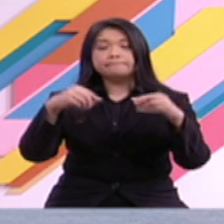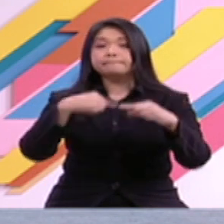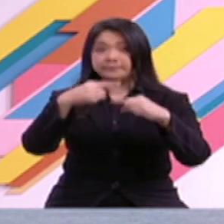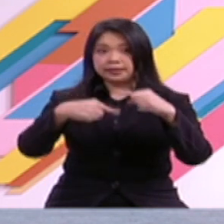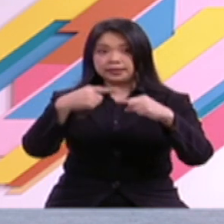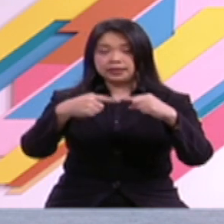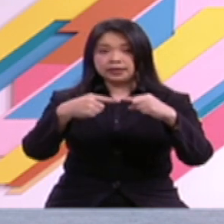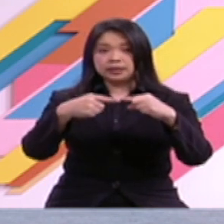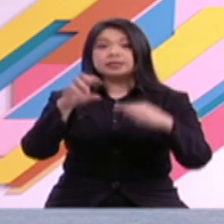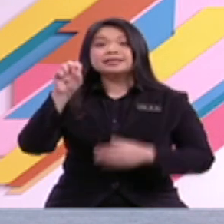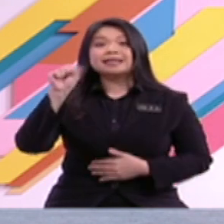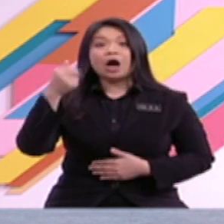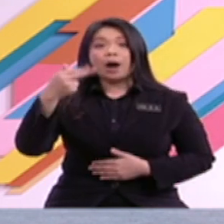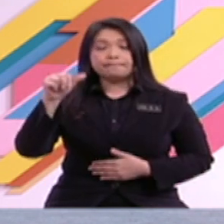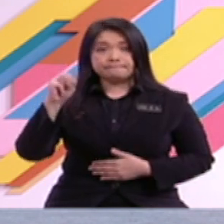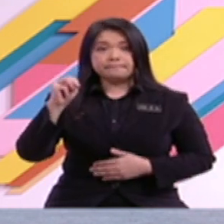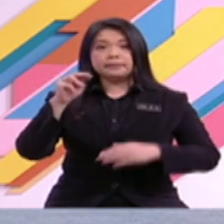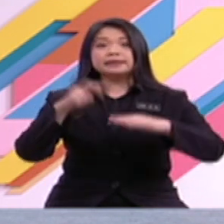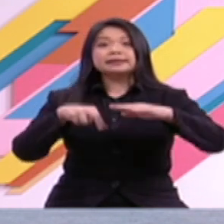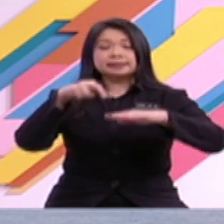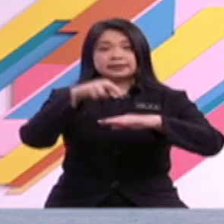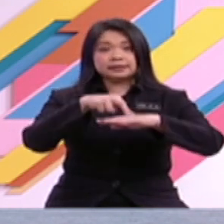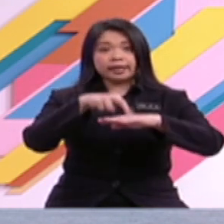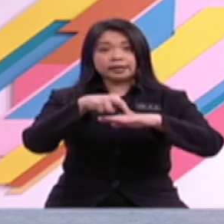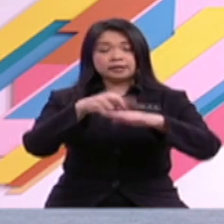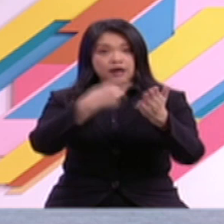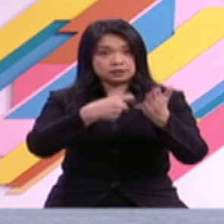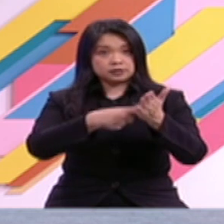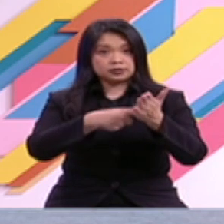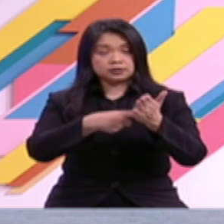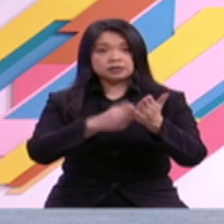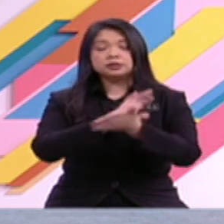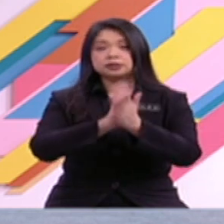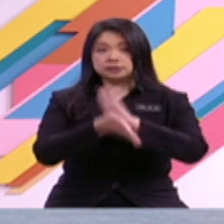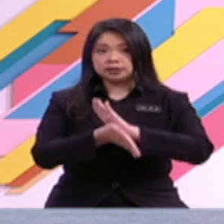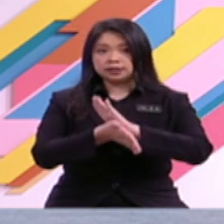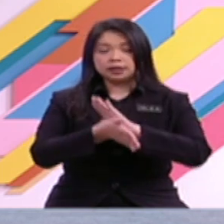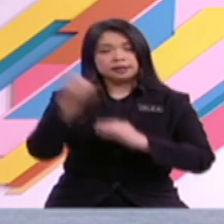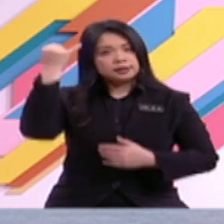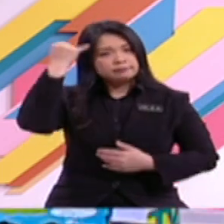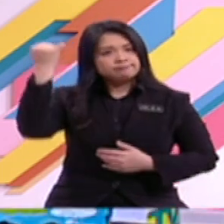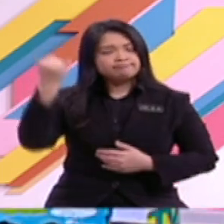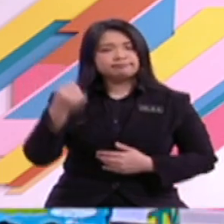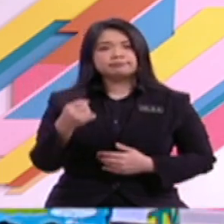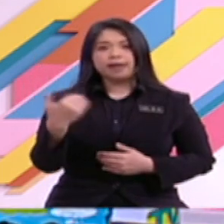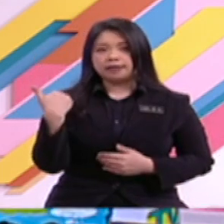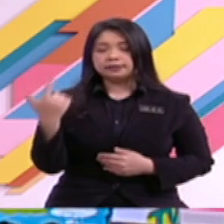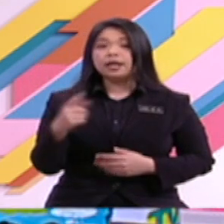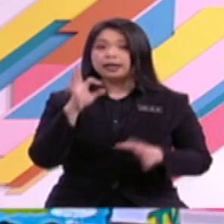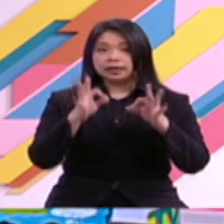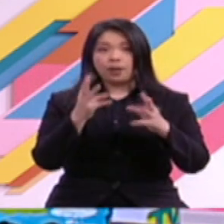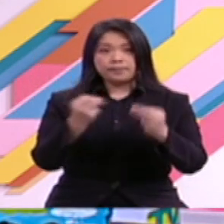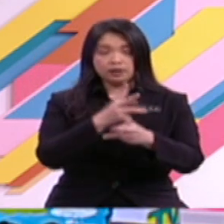harga saham turun kita beli ya jadi dia punya Eh udah punya tips ini bila enak